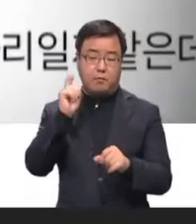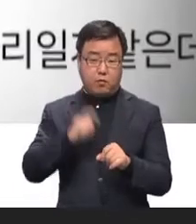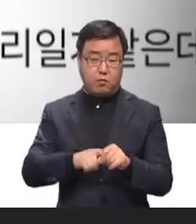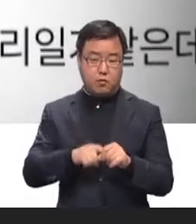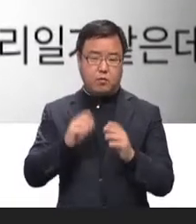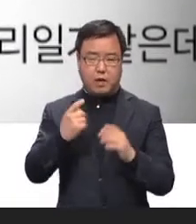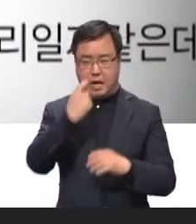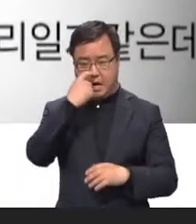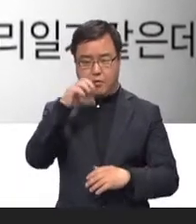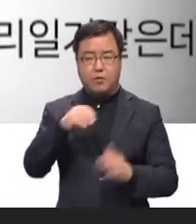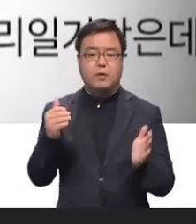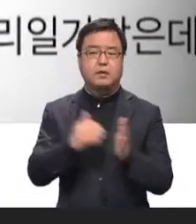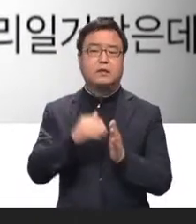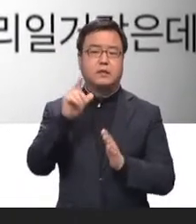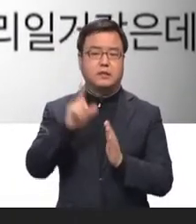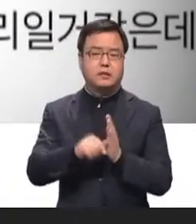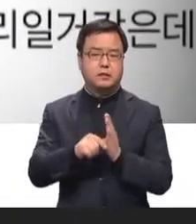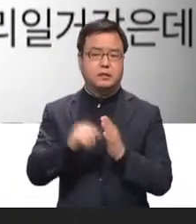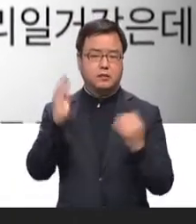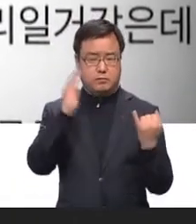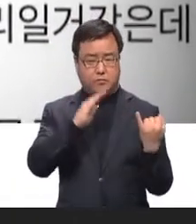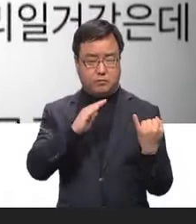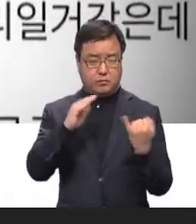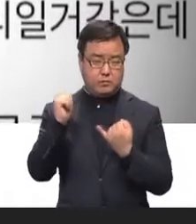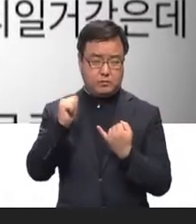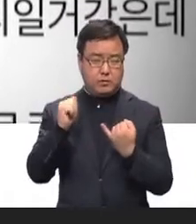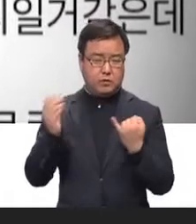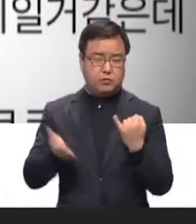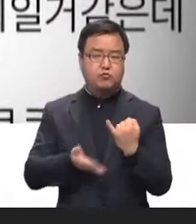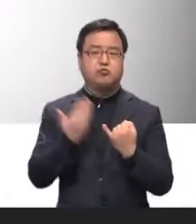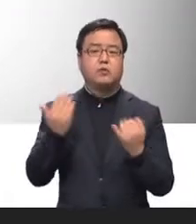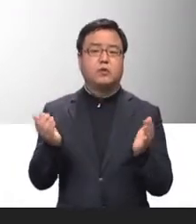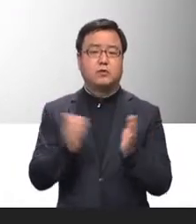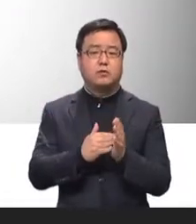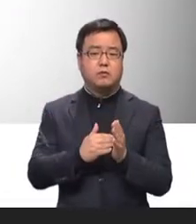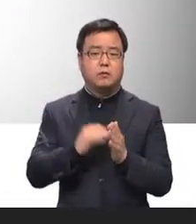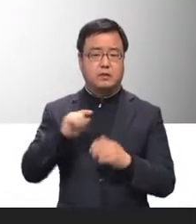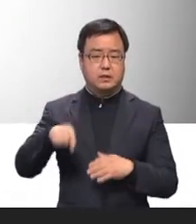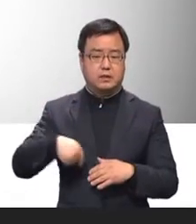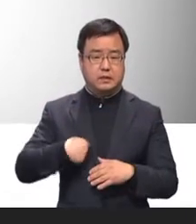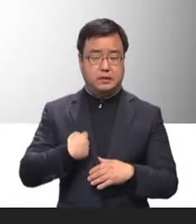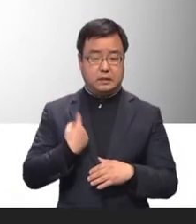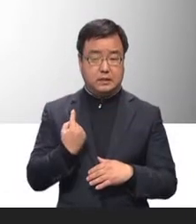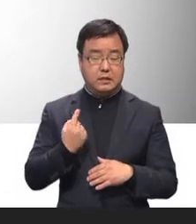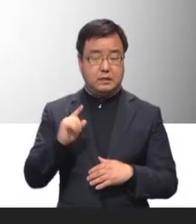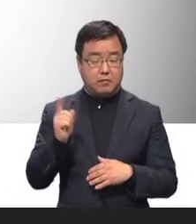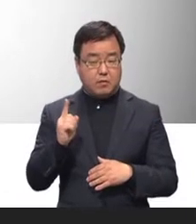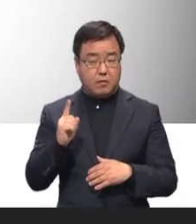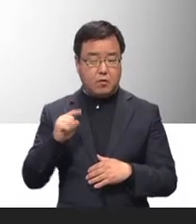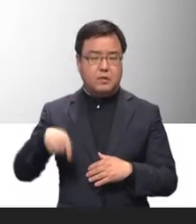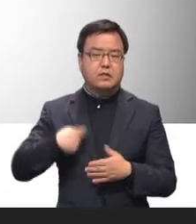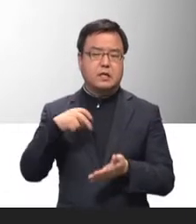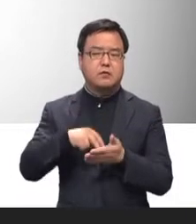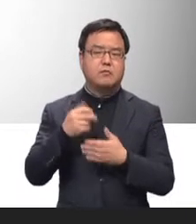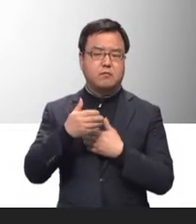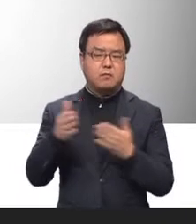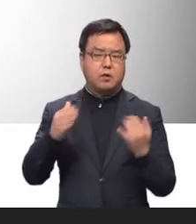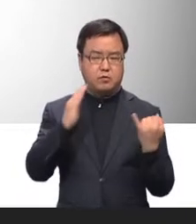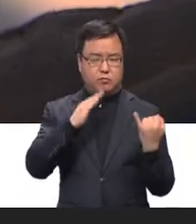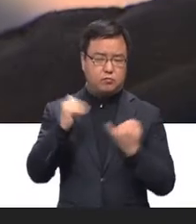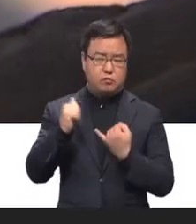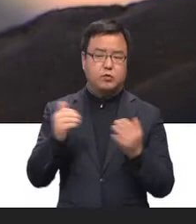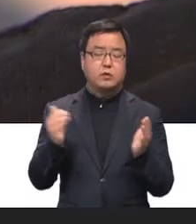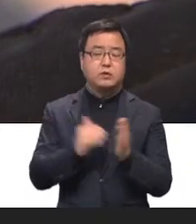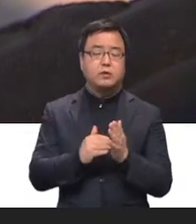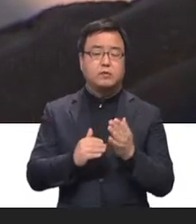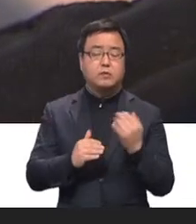매일 같이 어 진실 불러 4 추행 했고 여름 부턴 자신의 자칫 빵으로 장소를 옮겼습니다 어진 신 a 교사가